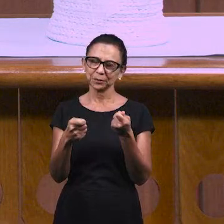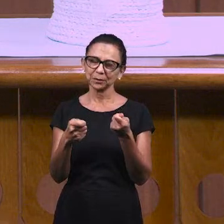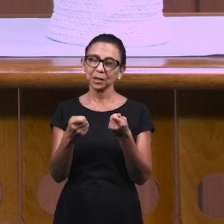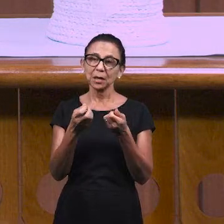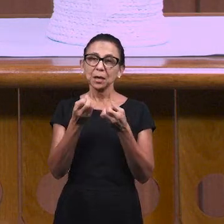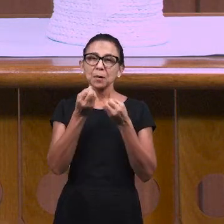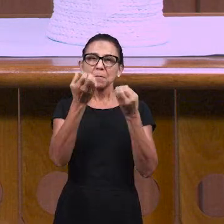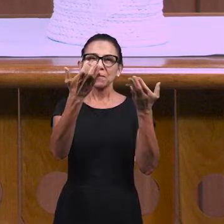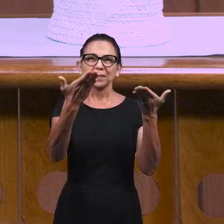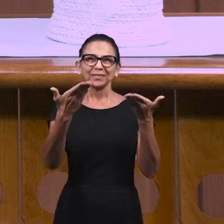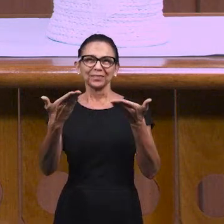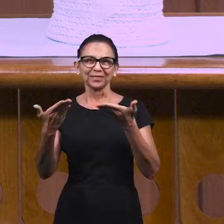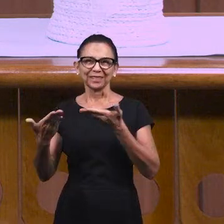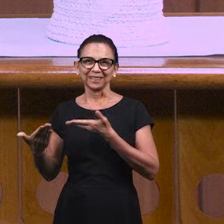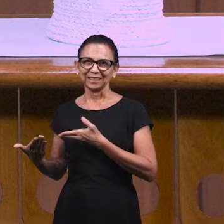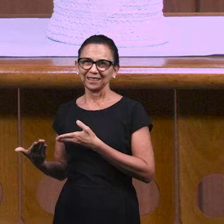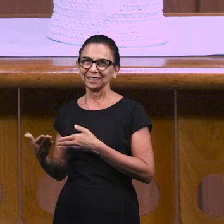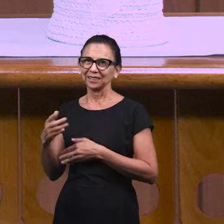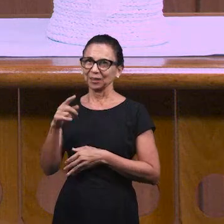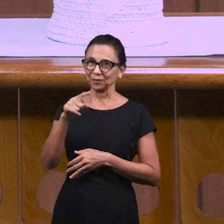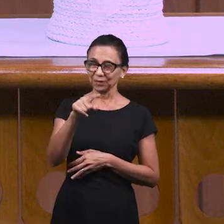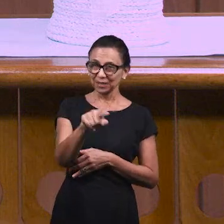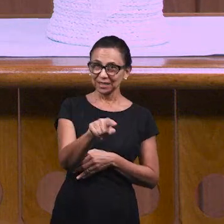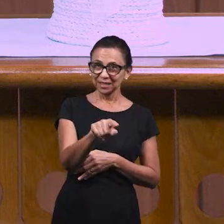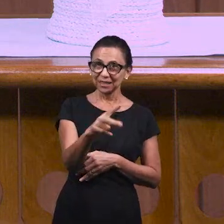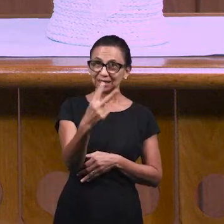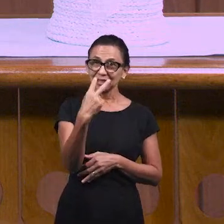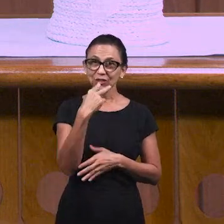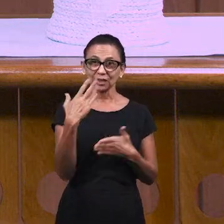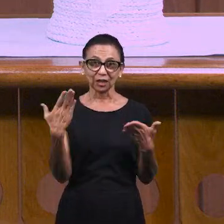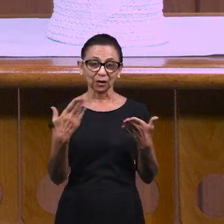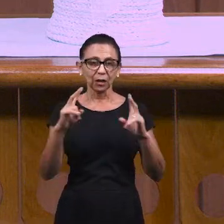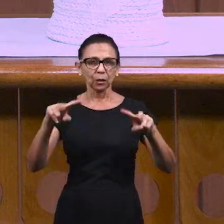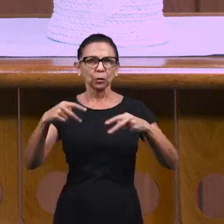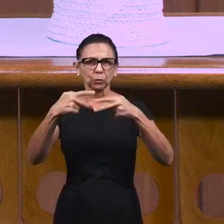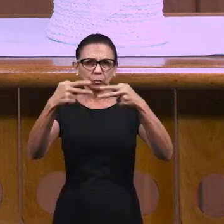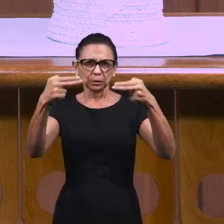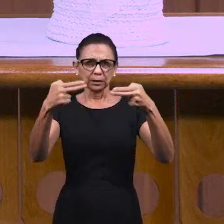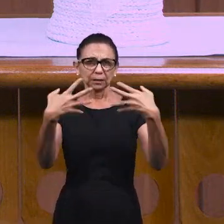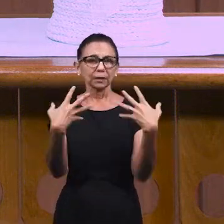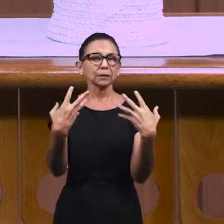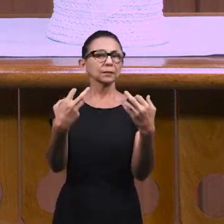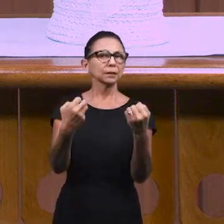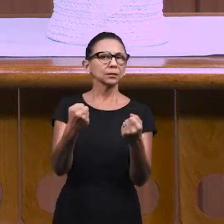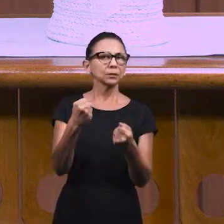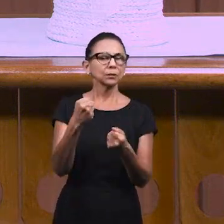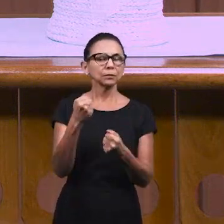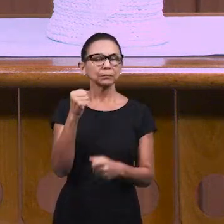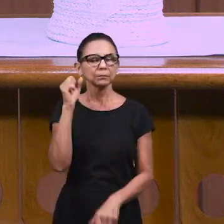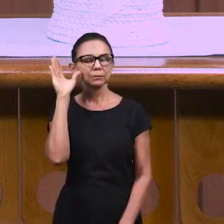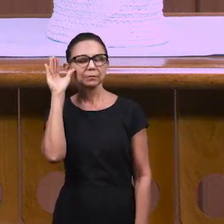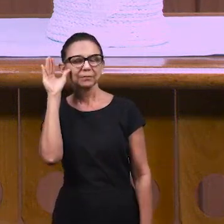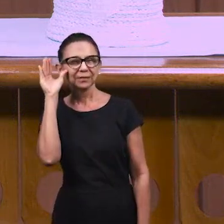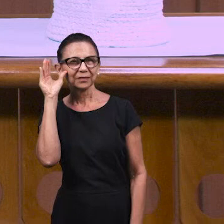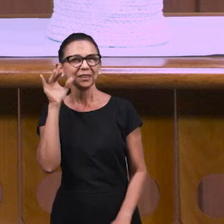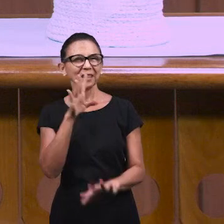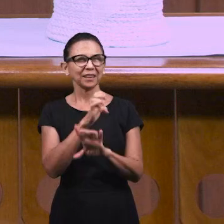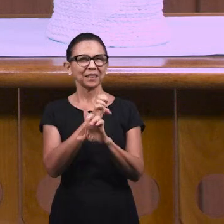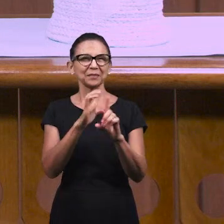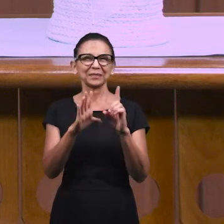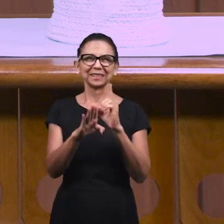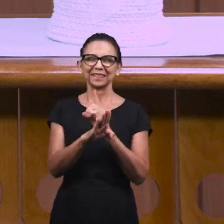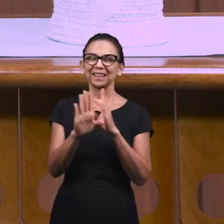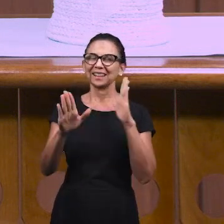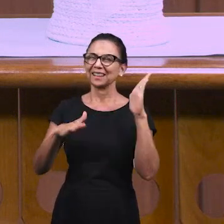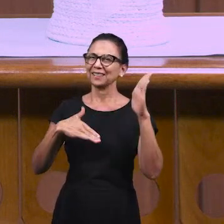nous voulons saluer spécialement vous qui arrivez maintenant, vous qui avez reçu une invitation dans la forme d'un lien pour participer de notre